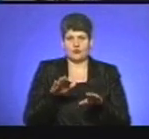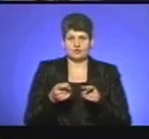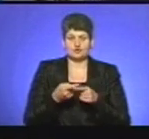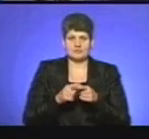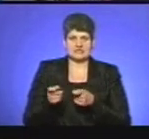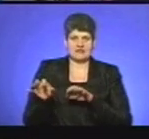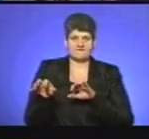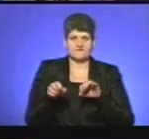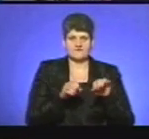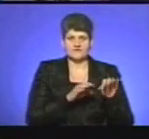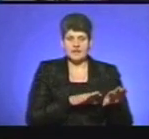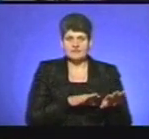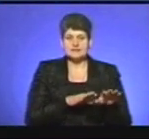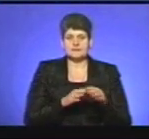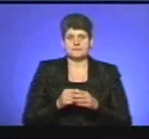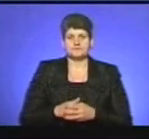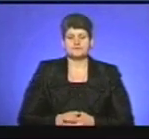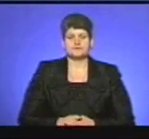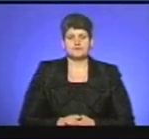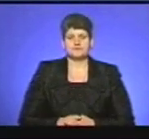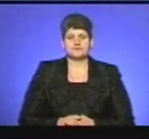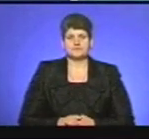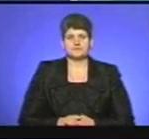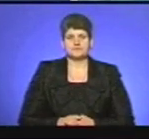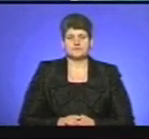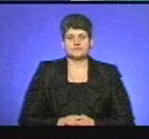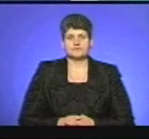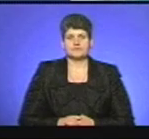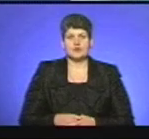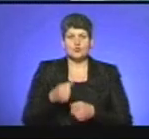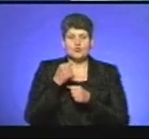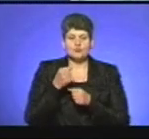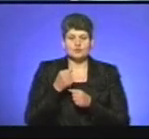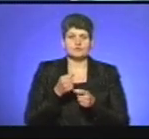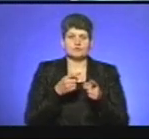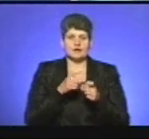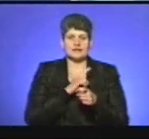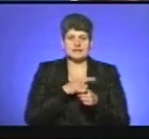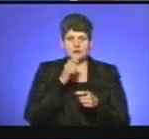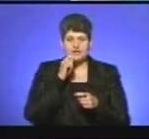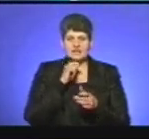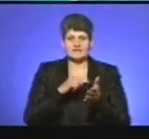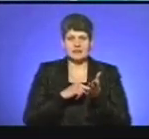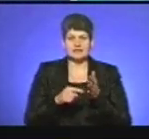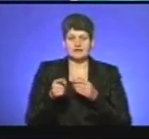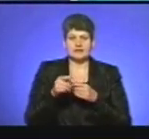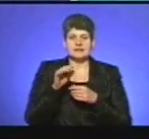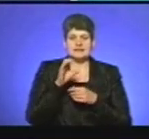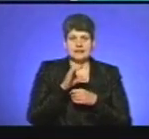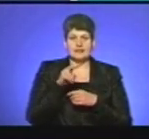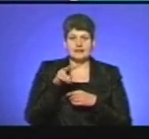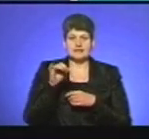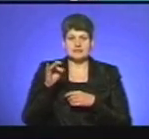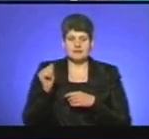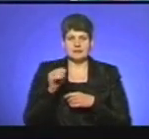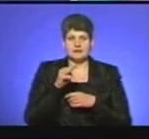Це для плодотворної роботи. Кубком Збройних сил України відзначили тернополян Сергія Лисабея і Тетяну